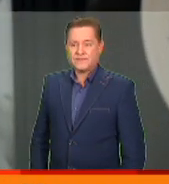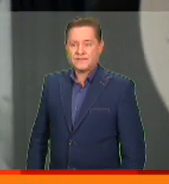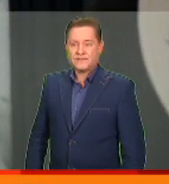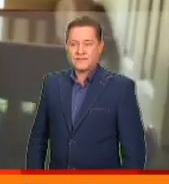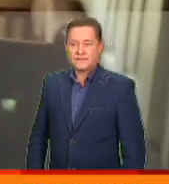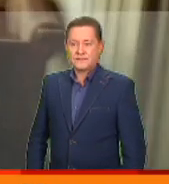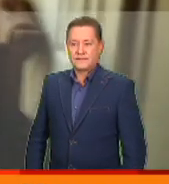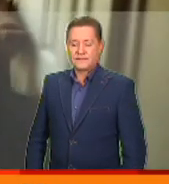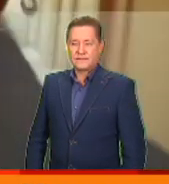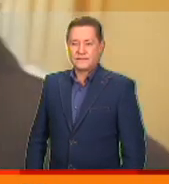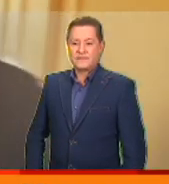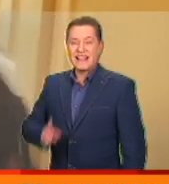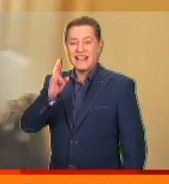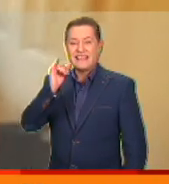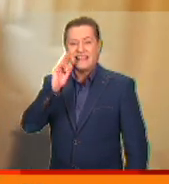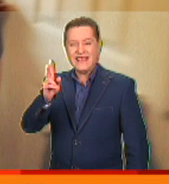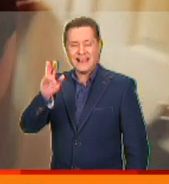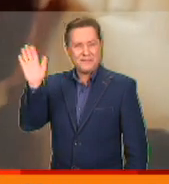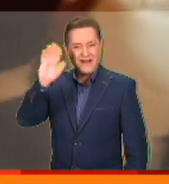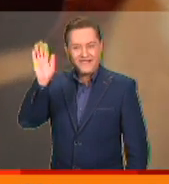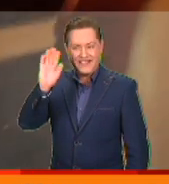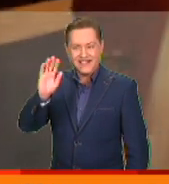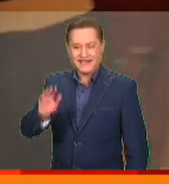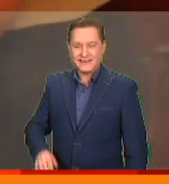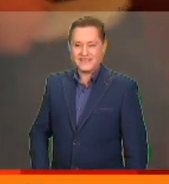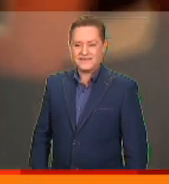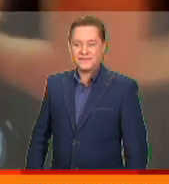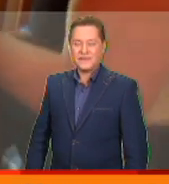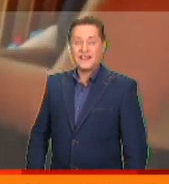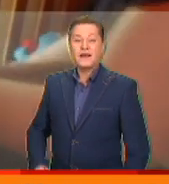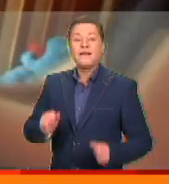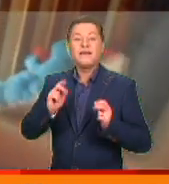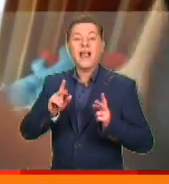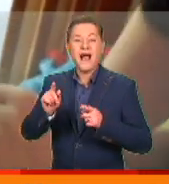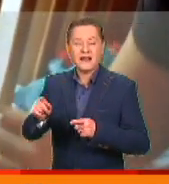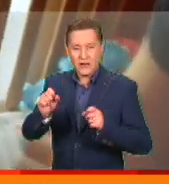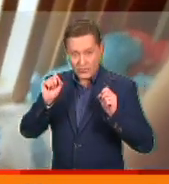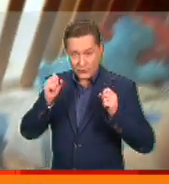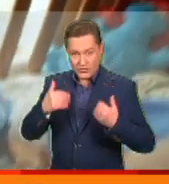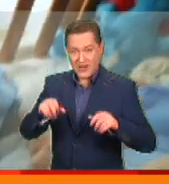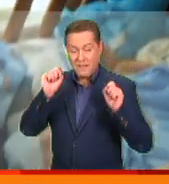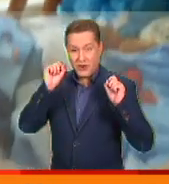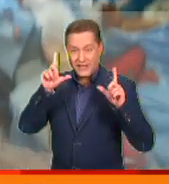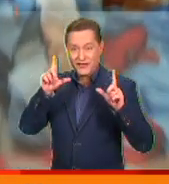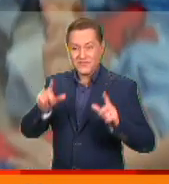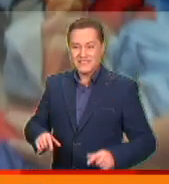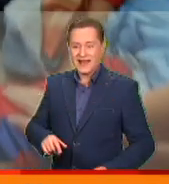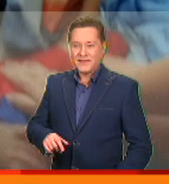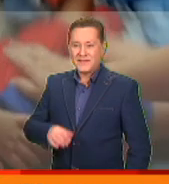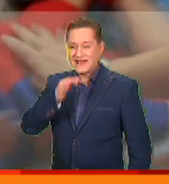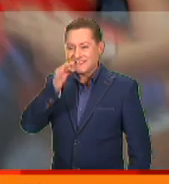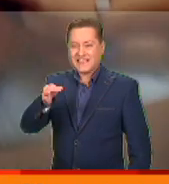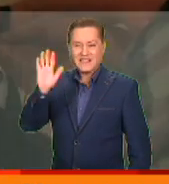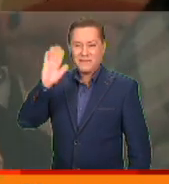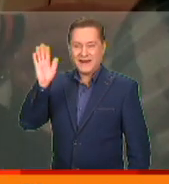Nick. Ніку, привіт. You ready to get up? Як ти, сонечко? Ти вже прокинувся? Come on. Скажи хлопцям